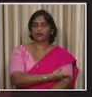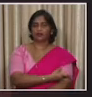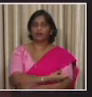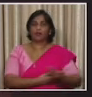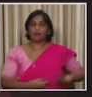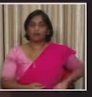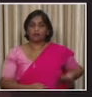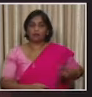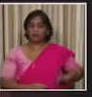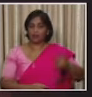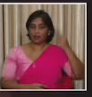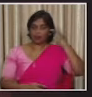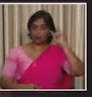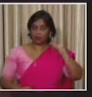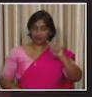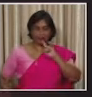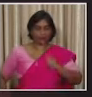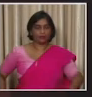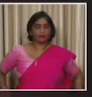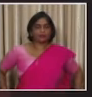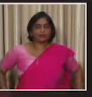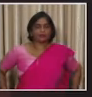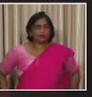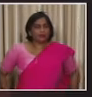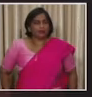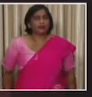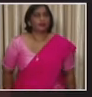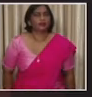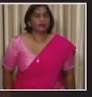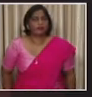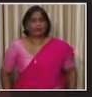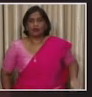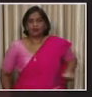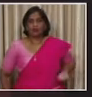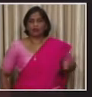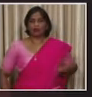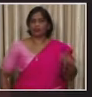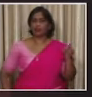බංග්ලාදේශය ගැන කතා කරා. මොකද බංග්ලාදේශේ වුණේ